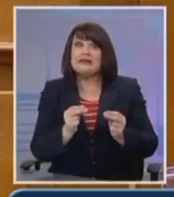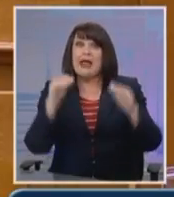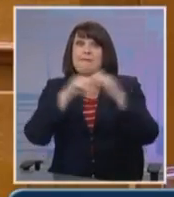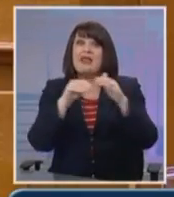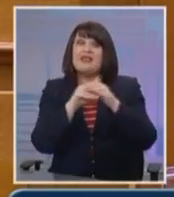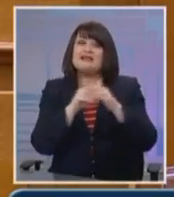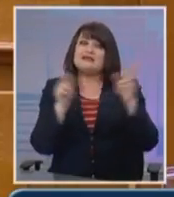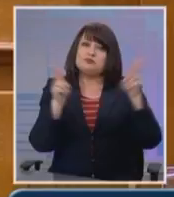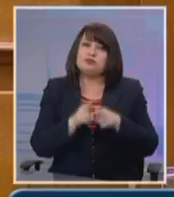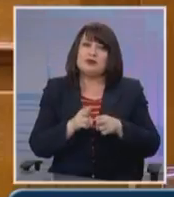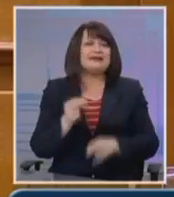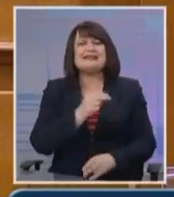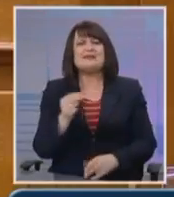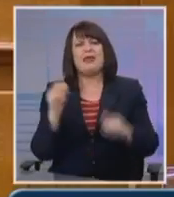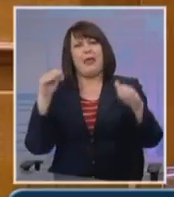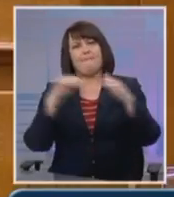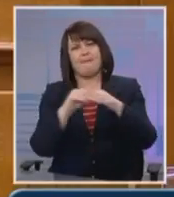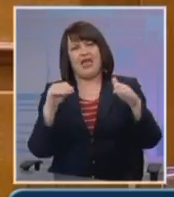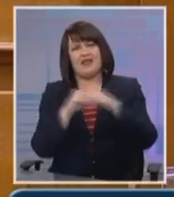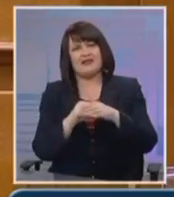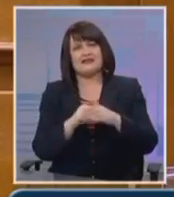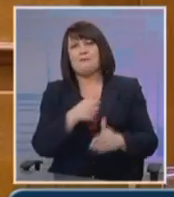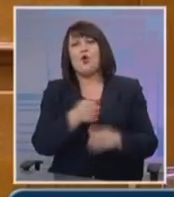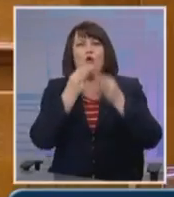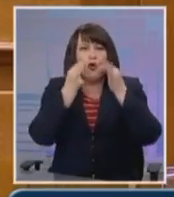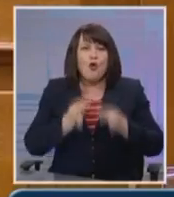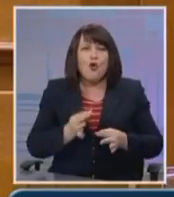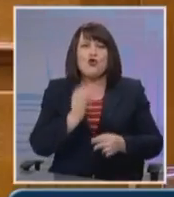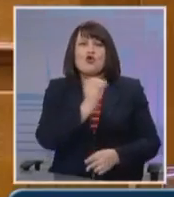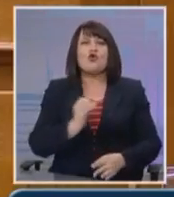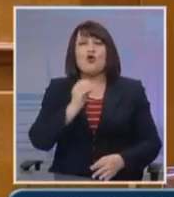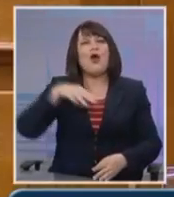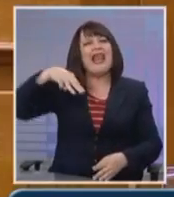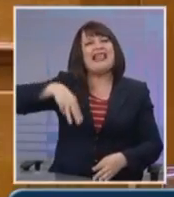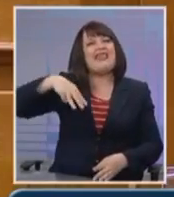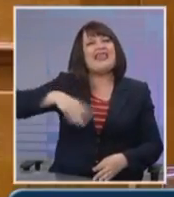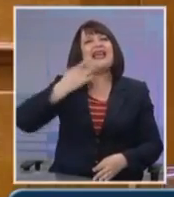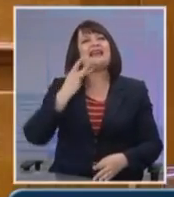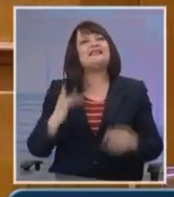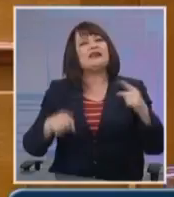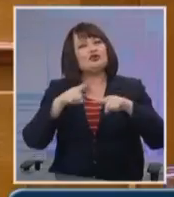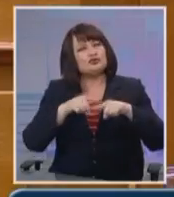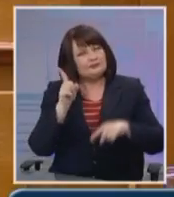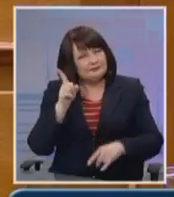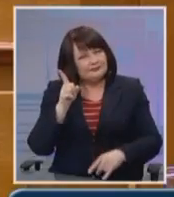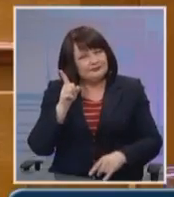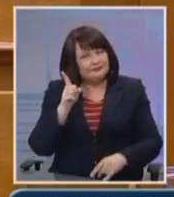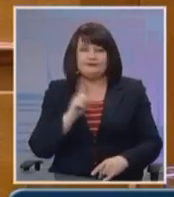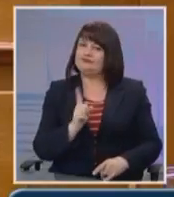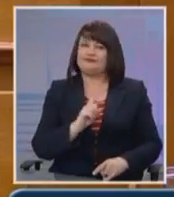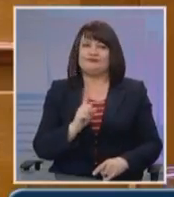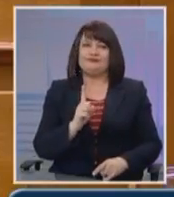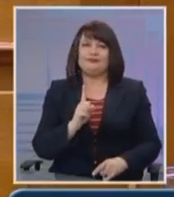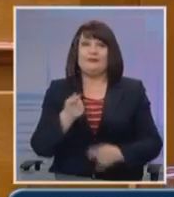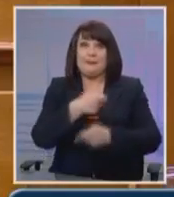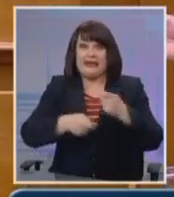Και ξέρετε, επένδυση δεν είναι μόνο η Costco ή η Eldorado Gold, αλλά και ο κάθε επαγγελματίας, ο οποίος χρηματοδοτεί από το